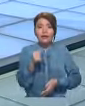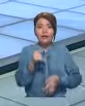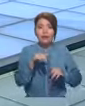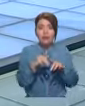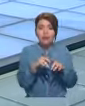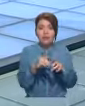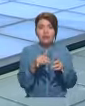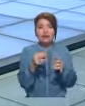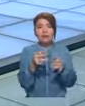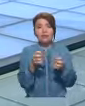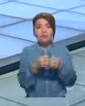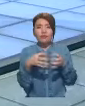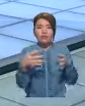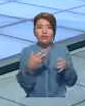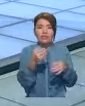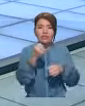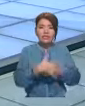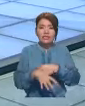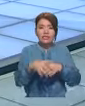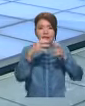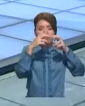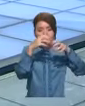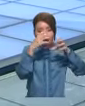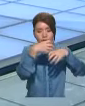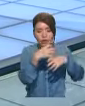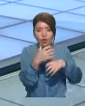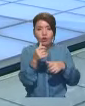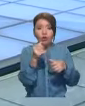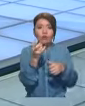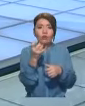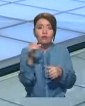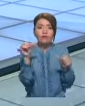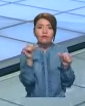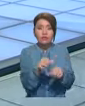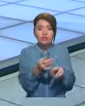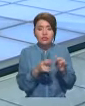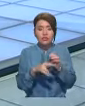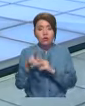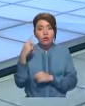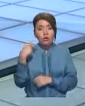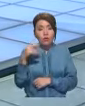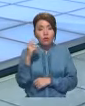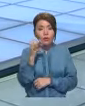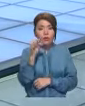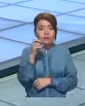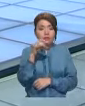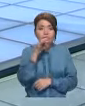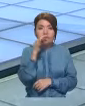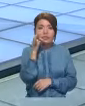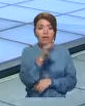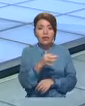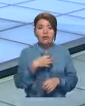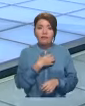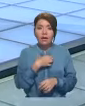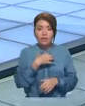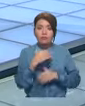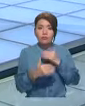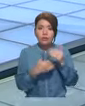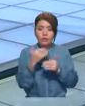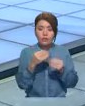компьютерные инциденты и Центра исследования вредоносного кода. Касым-Жомарт Токаев отметил, что важно развивать механизм, которые